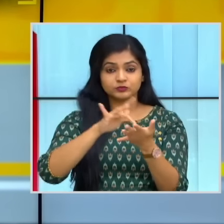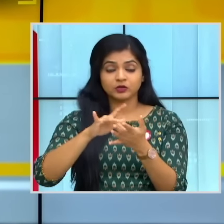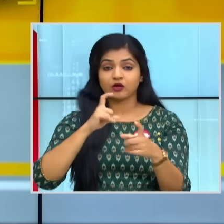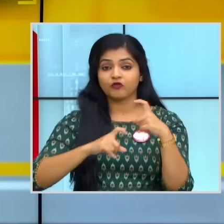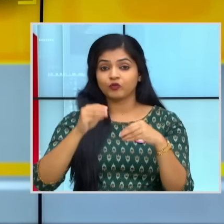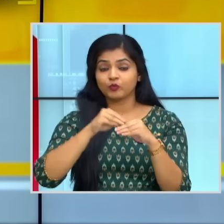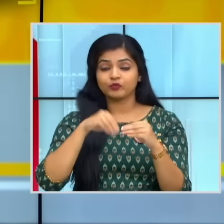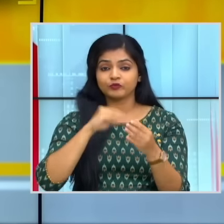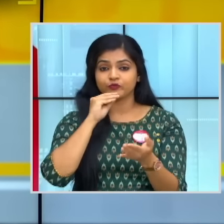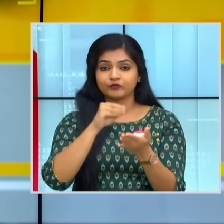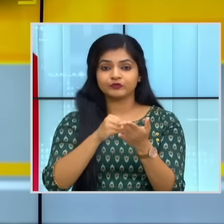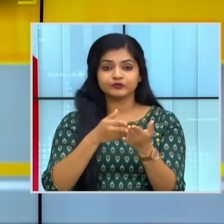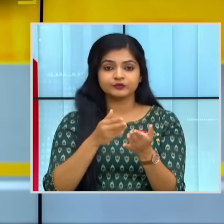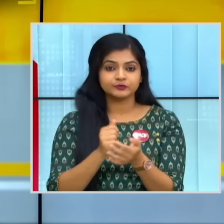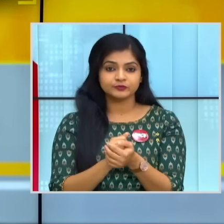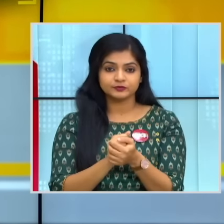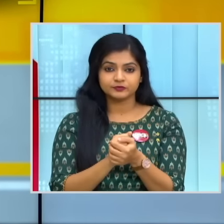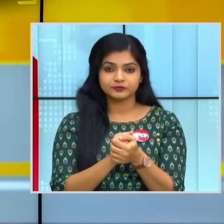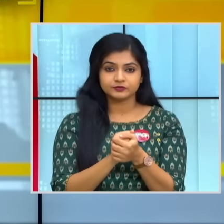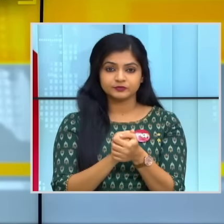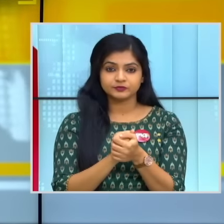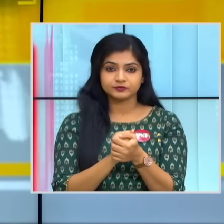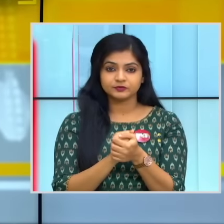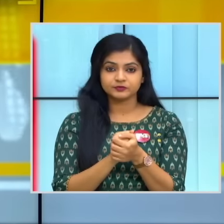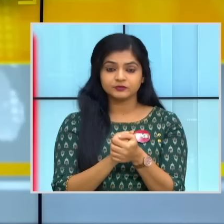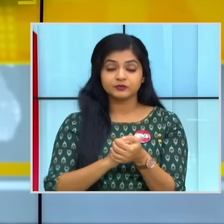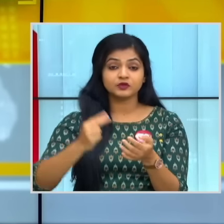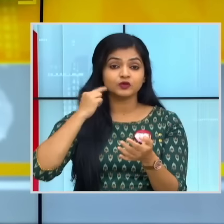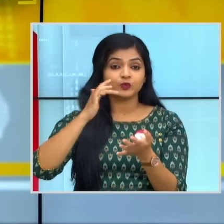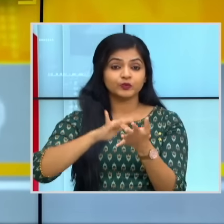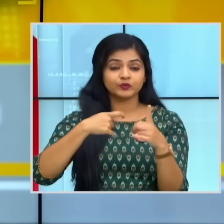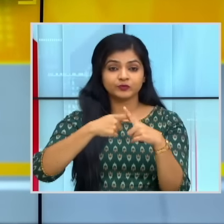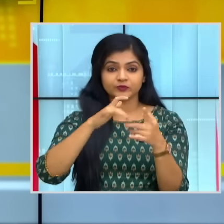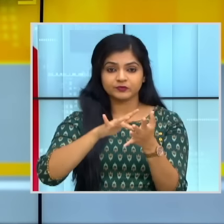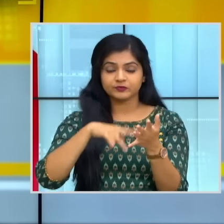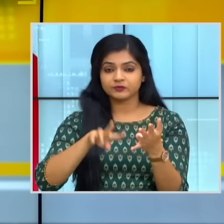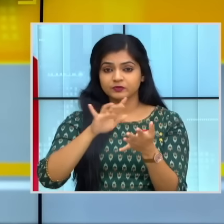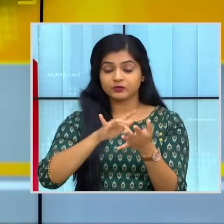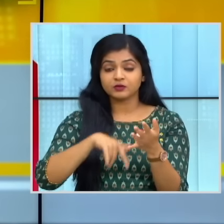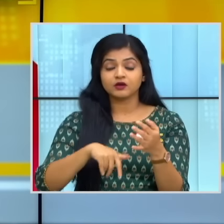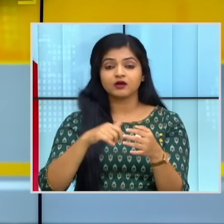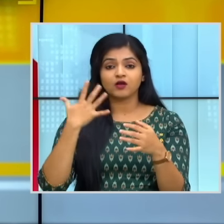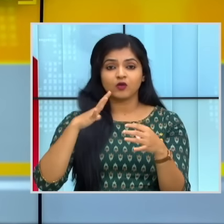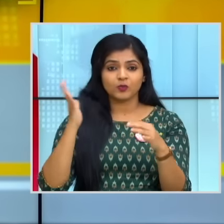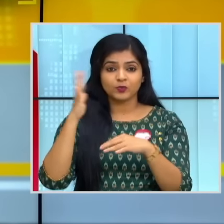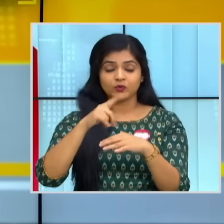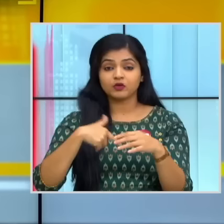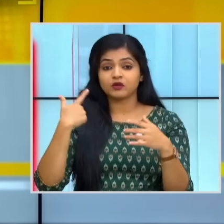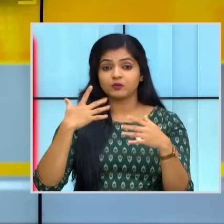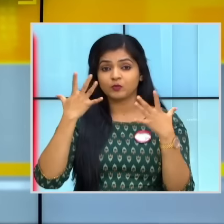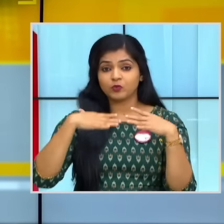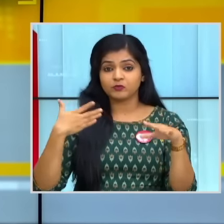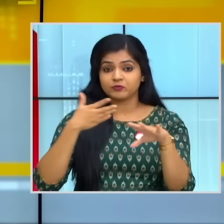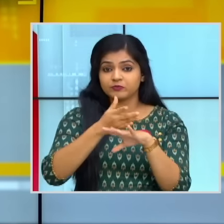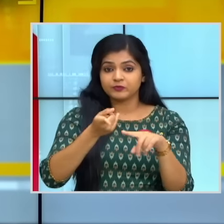നിർദ്ദേശം നൽകിയിരിക്കുന്നത്. വിവരങ്ങളാണ് രാഹുൽ സുരേഷ് നൽകിയത്. തിരുവനന്തപുരം കഴക്കൂട്ടം വെട്ട് റോഡിൽ ടിപ്പർ ലോറി ശരീരത്തിലൂടെ